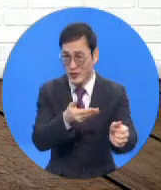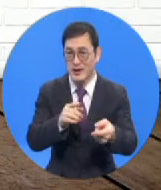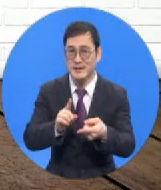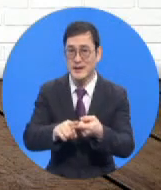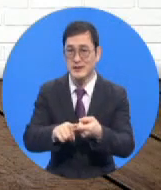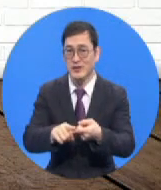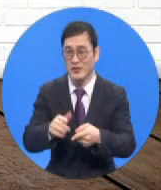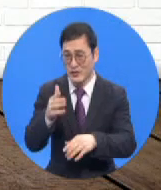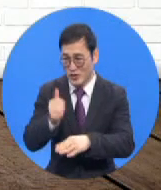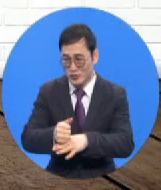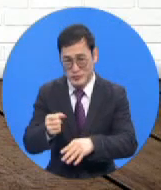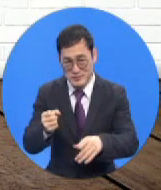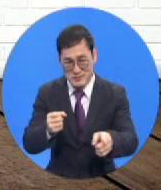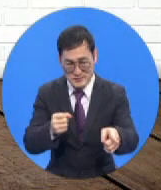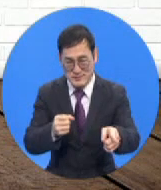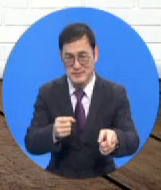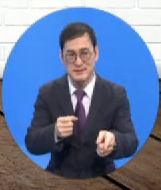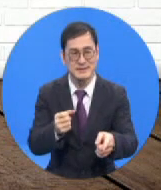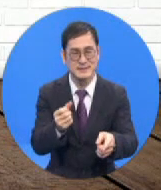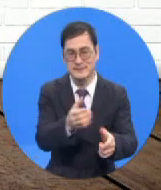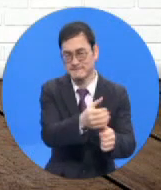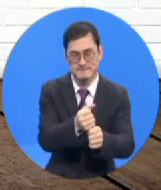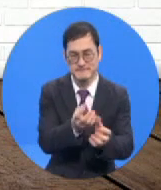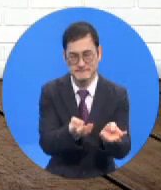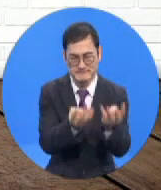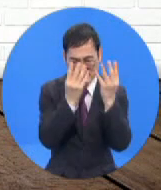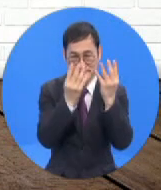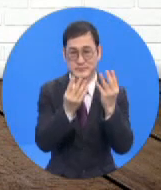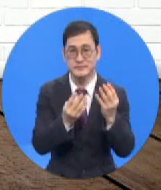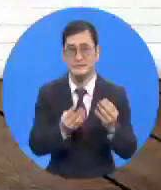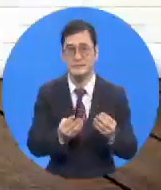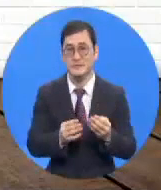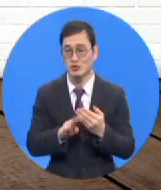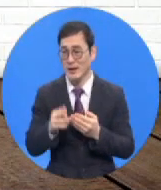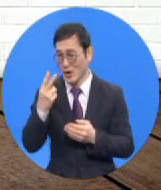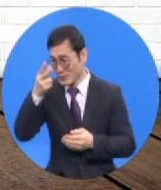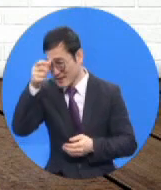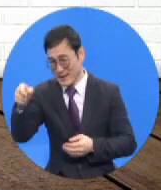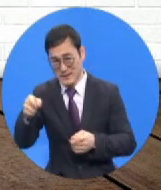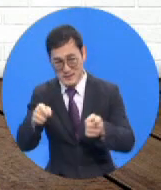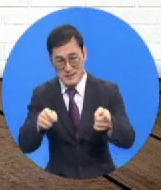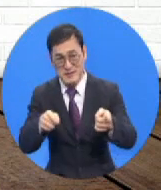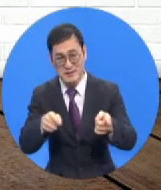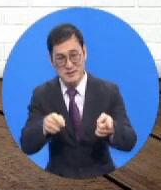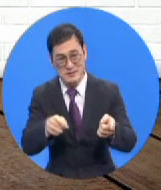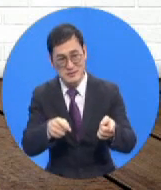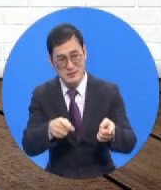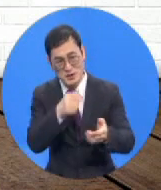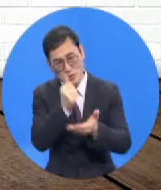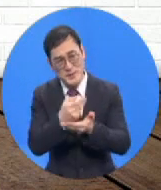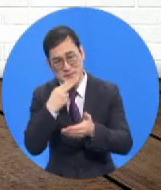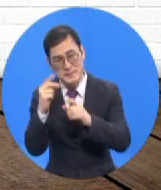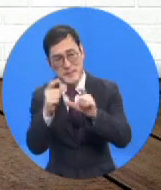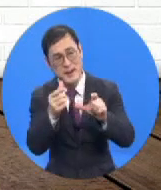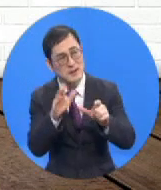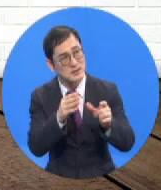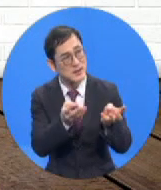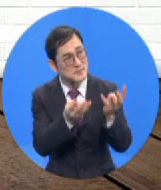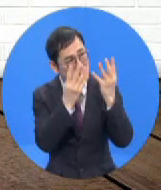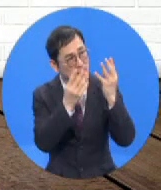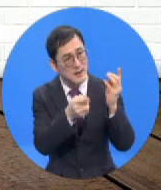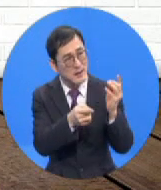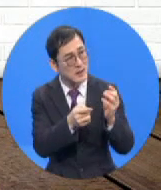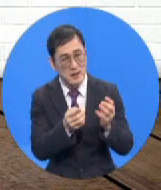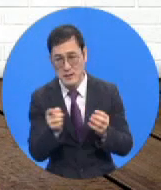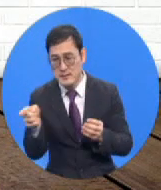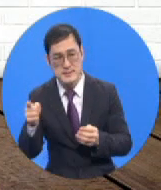김학의가 구속되자 검찰의 분풀이로 이를 조사한 사람들로 그러니까 분풀이가 오히려 이를 조사한 사람들로 향하고 있다.